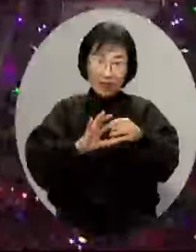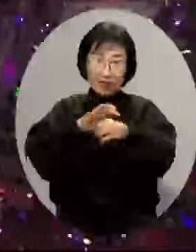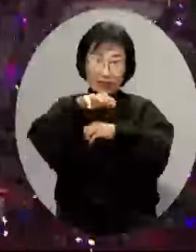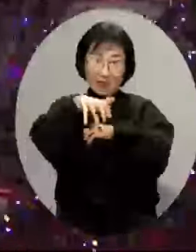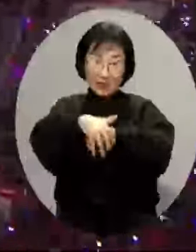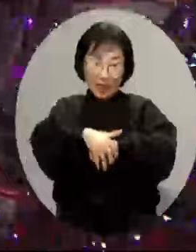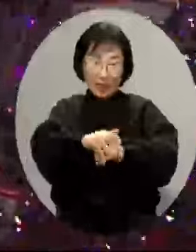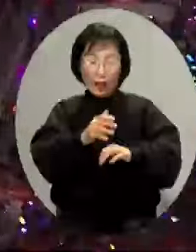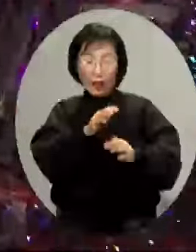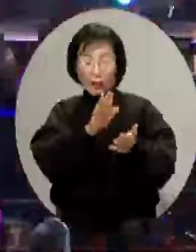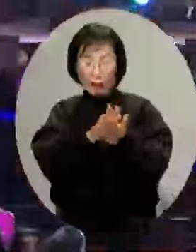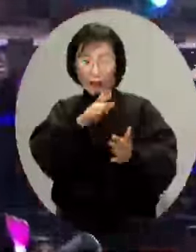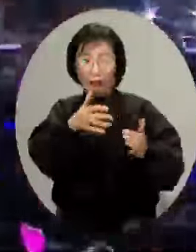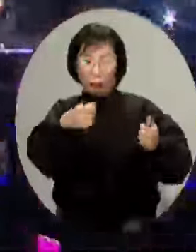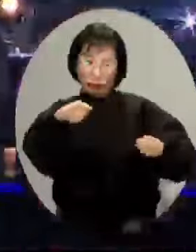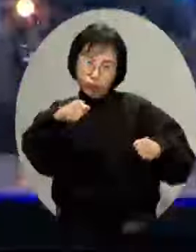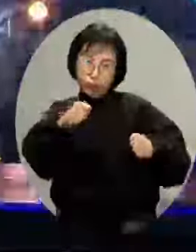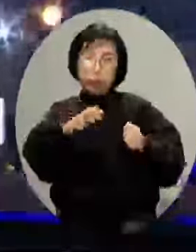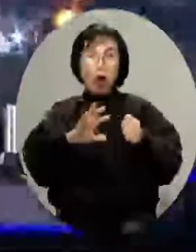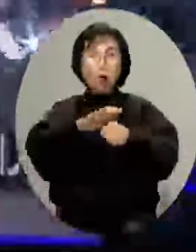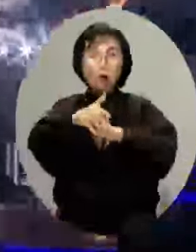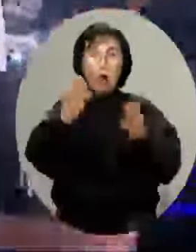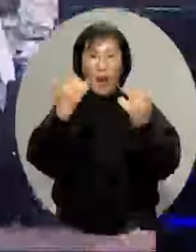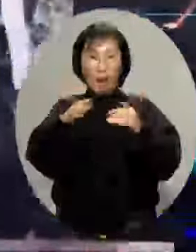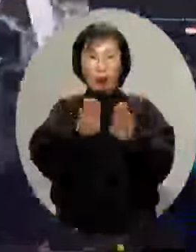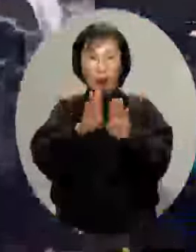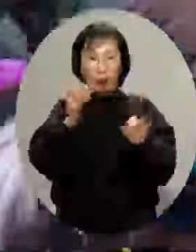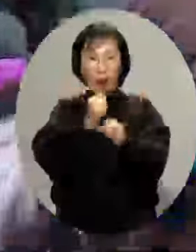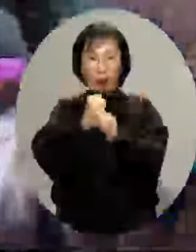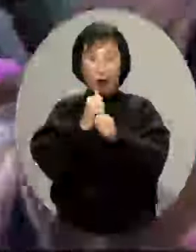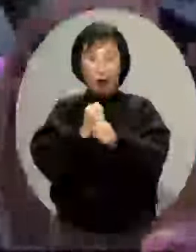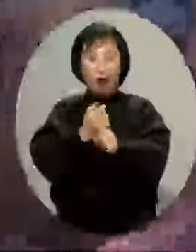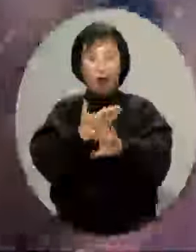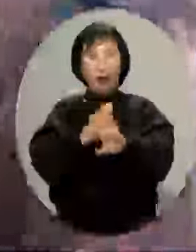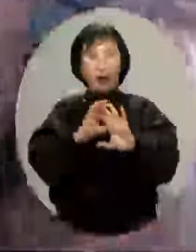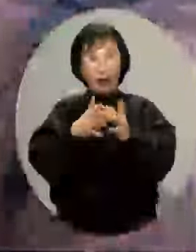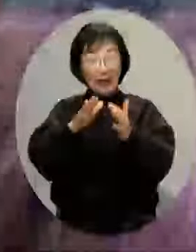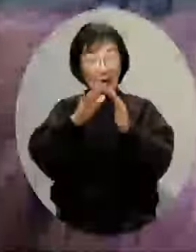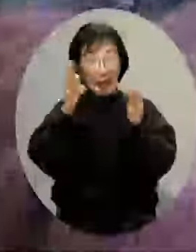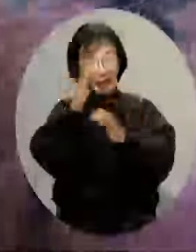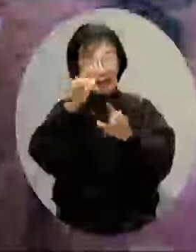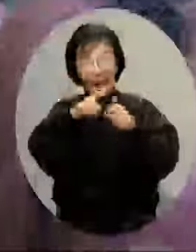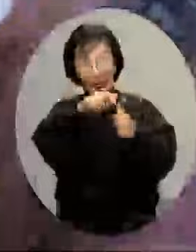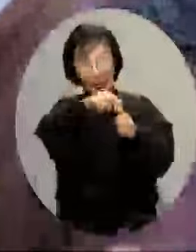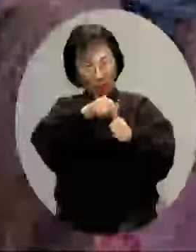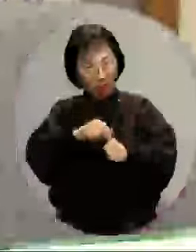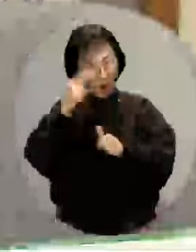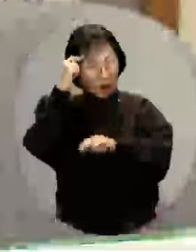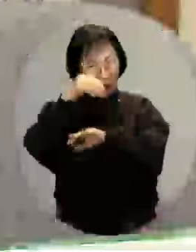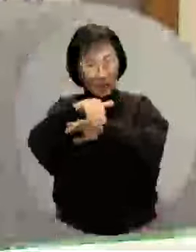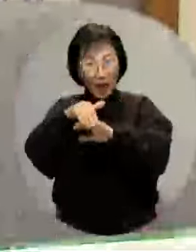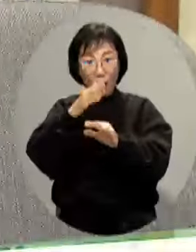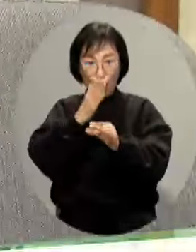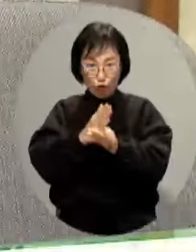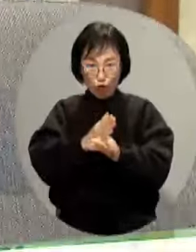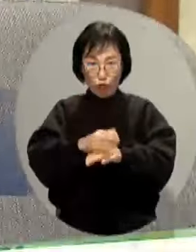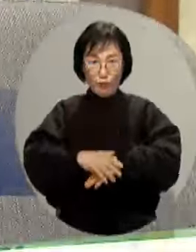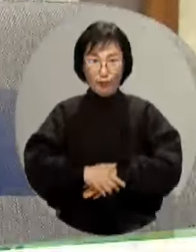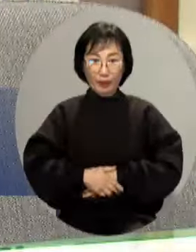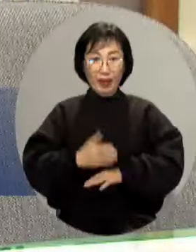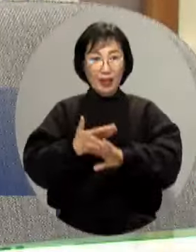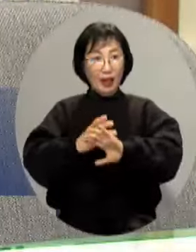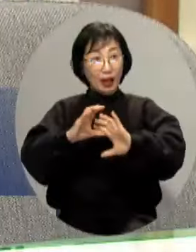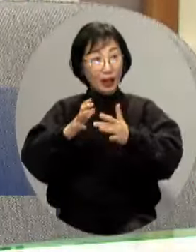K-POP 열풍을 무기로 국제학교를 설립해 외국인 청소년 유치에 나선다는 청사진을 밝힙니다. 저희는